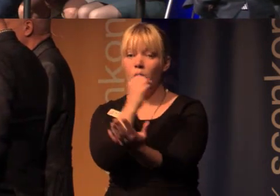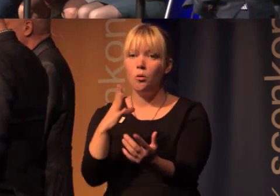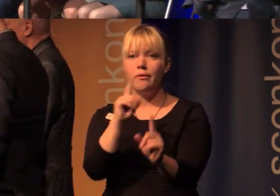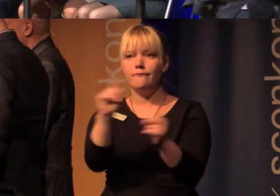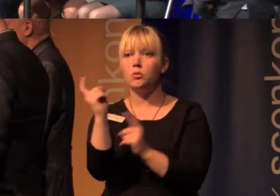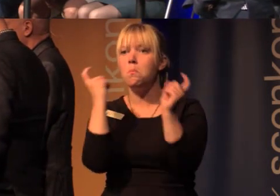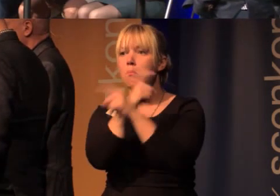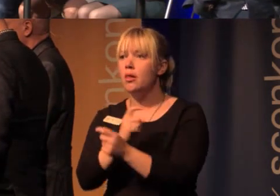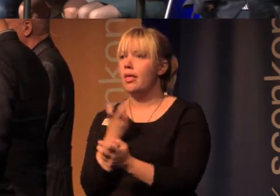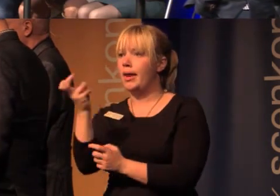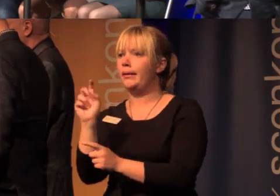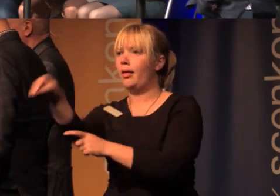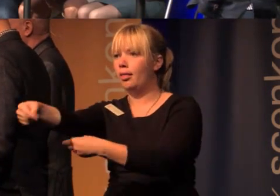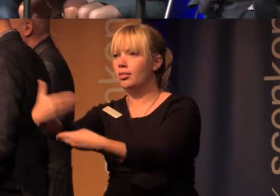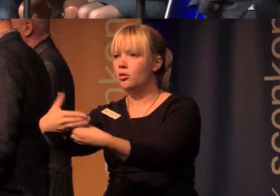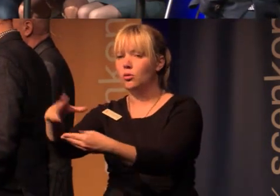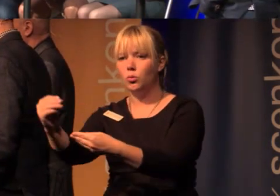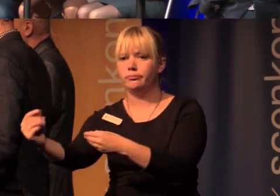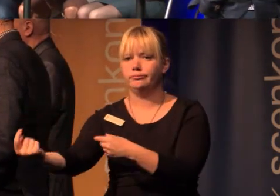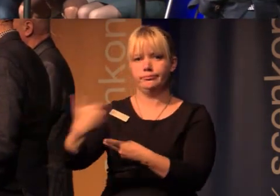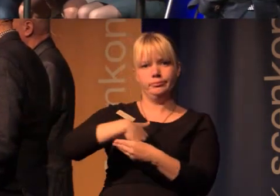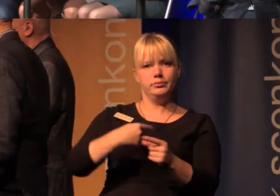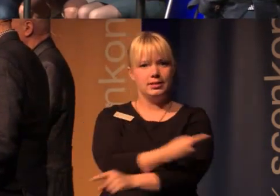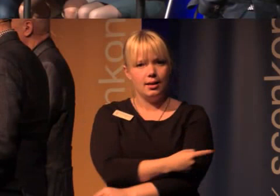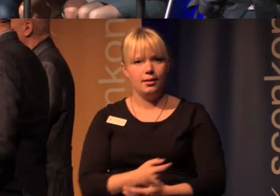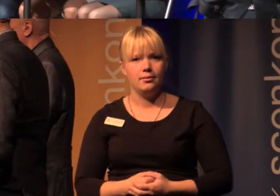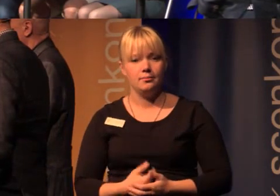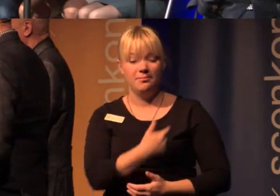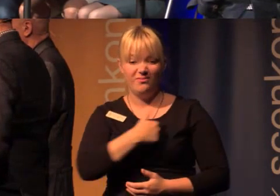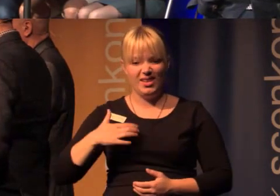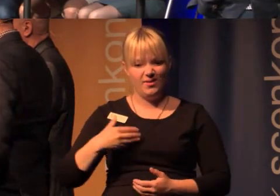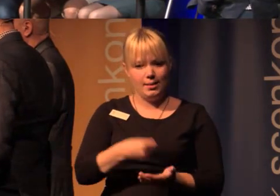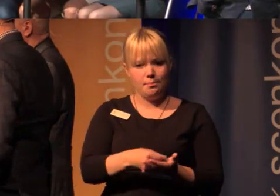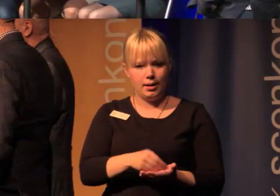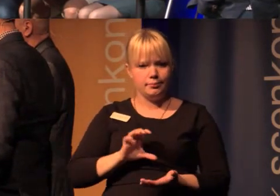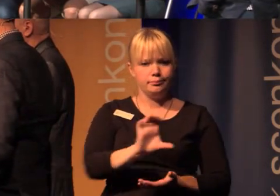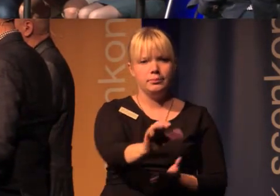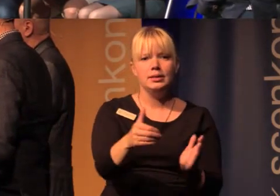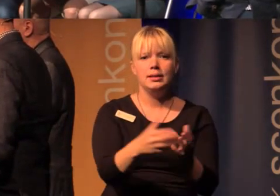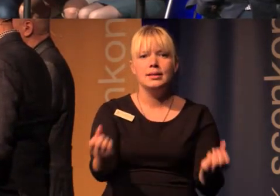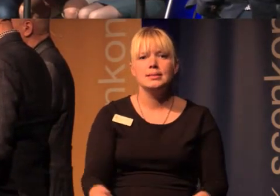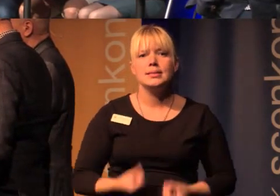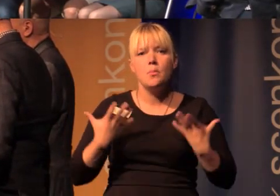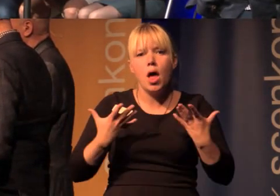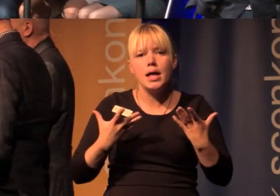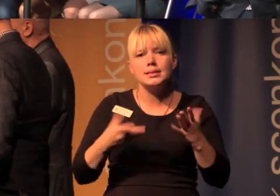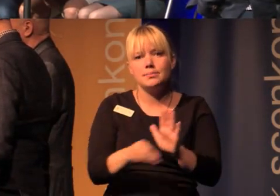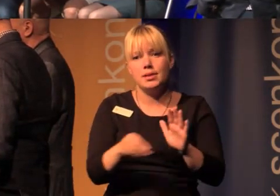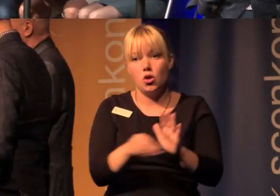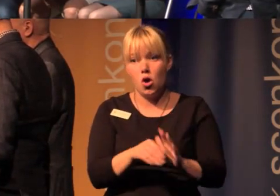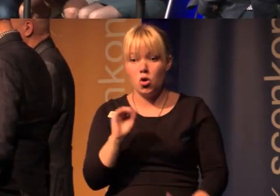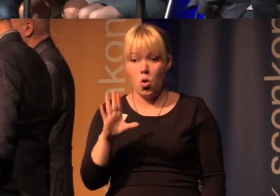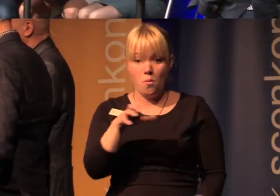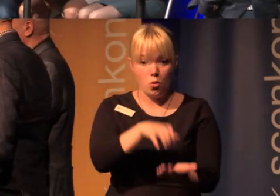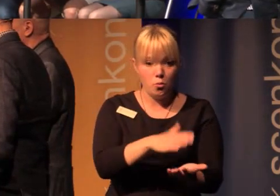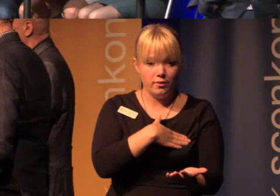dit. Sen vill vi också ta en del pengar och lägga på ett stimulansbidrag som kommuner ska kunna söka när de vill nybygga